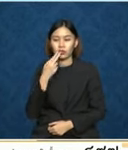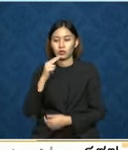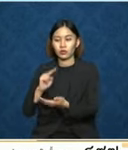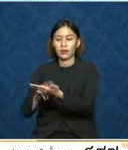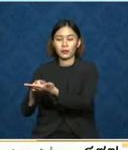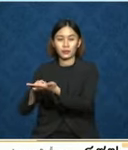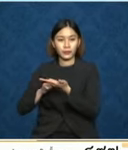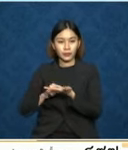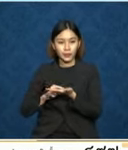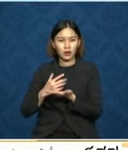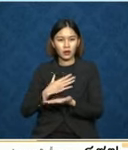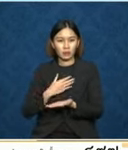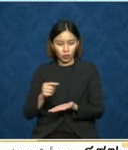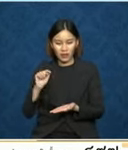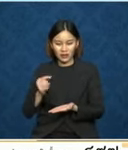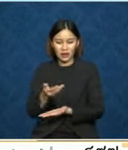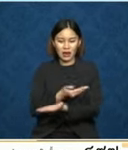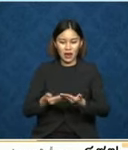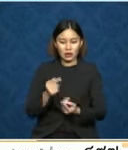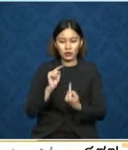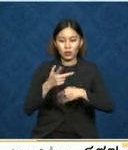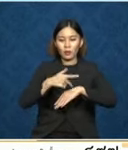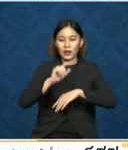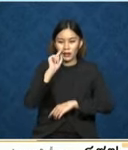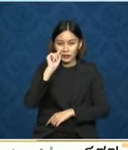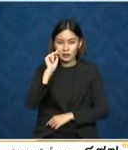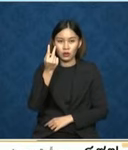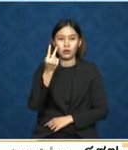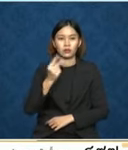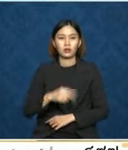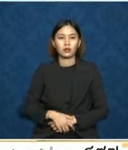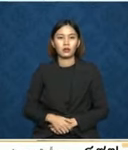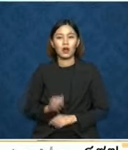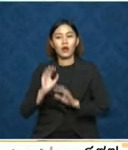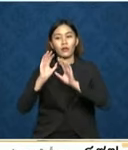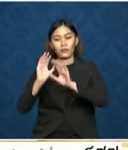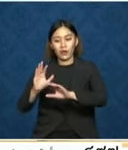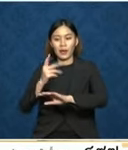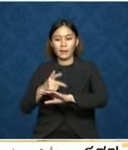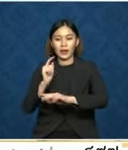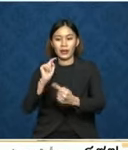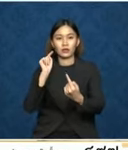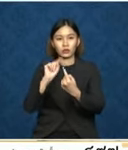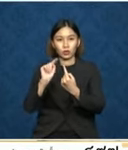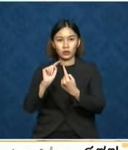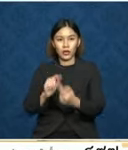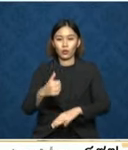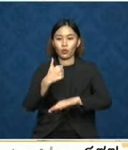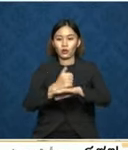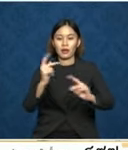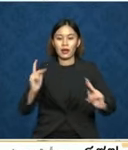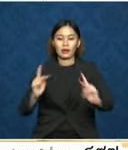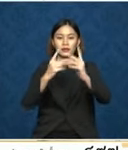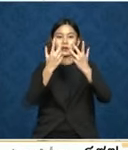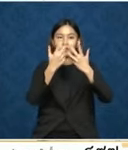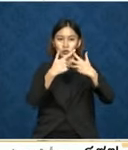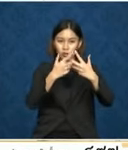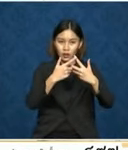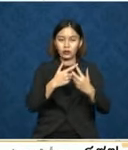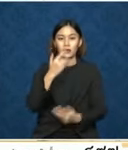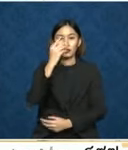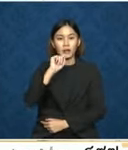กับท่านประธานอีกรอบนึงครับผมขอฝากท่านประธานไปยังท่านรัฐมนตรีกระทรวงอุตสาหกรรมให้ท่านรัฐมนตรีช่วยตอบผมหน่อยครับ